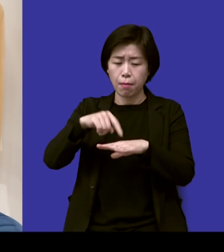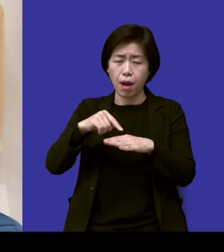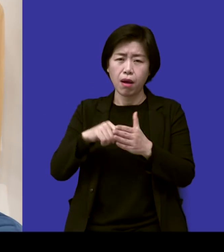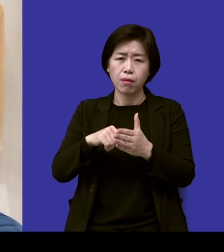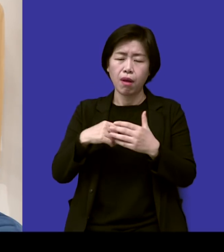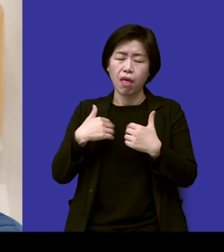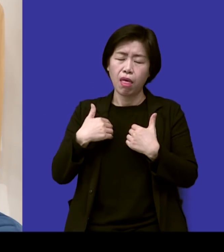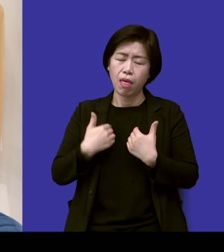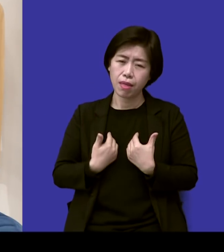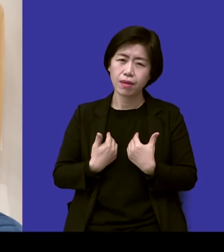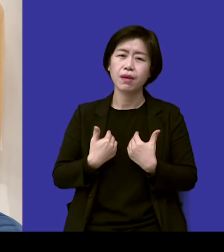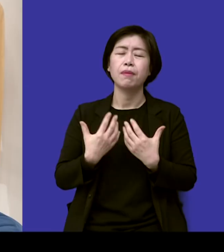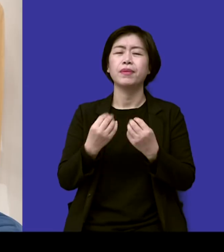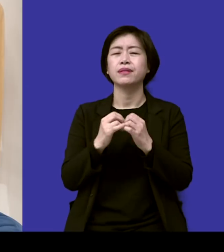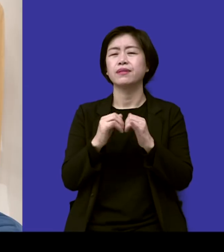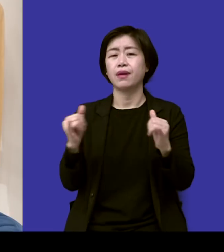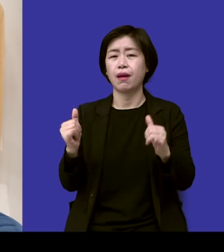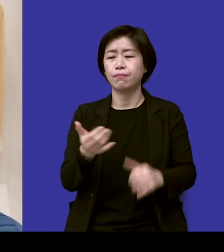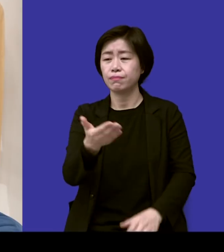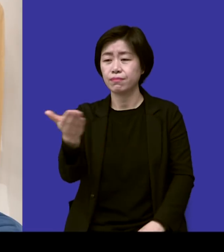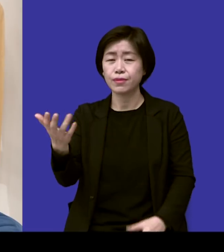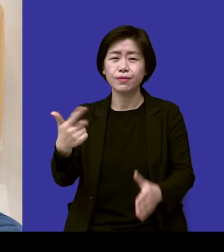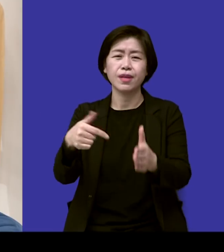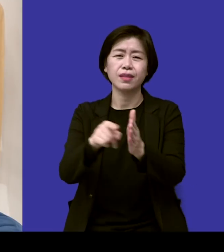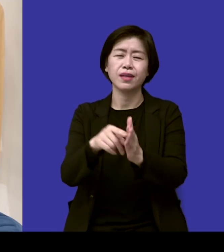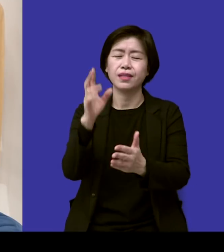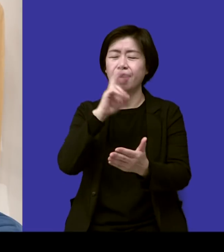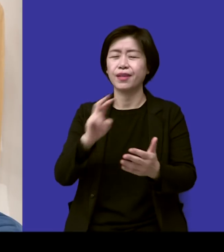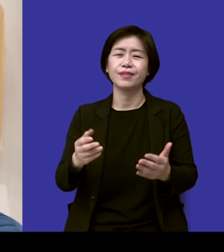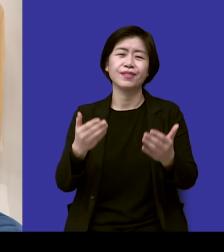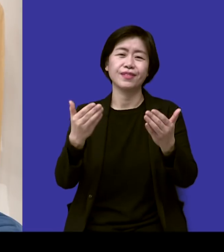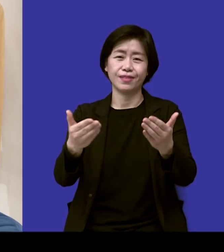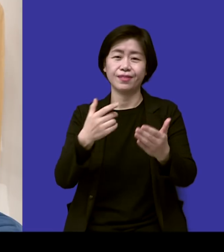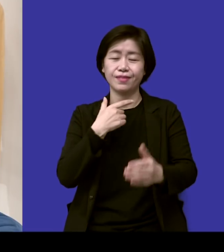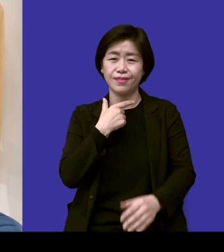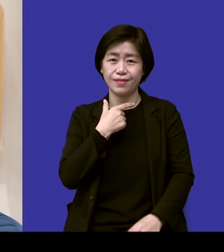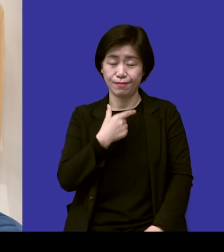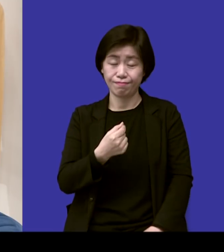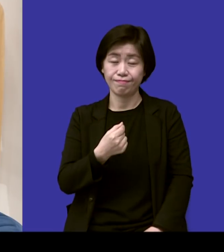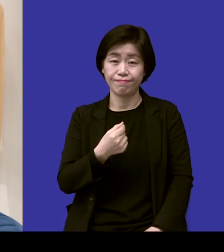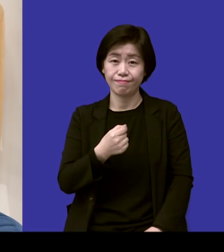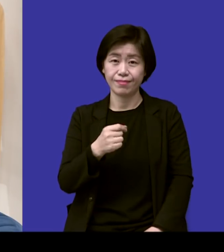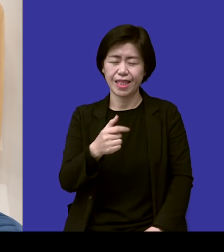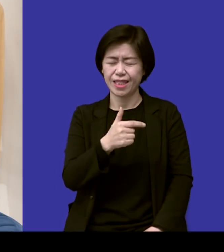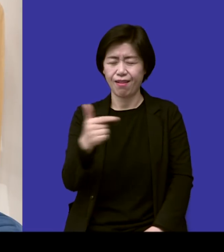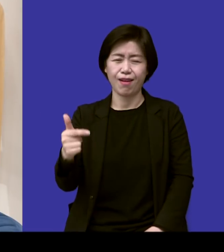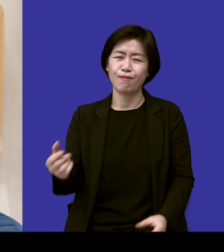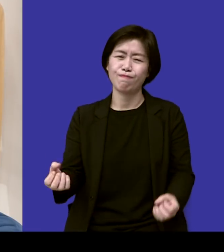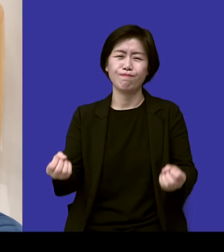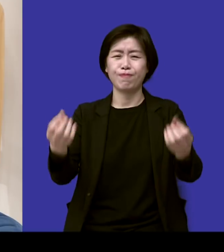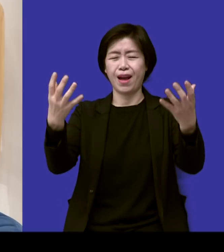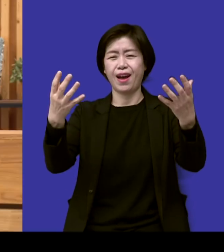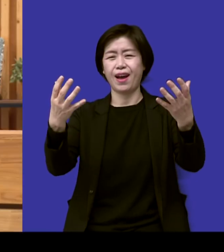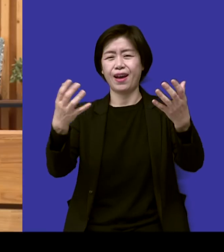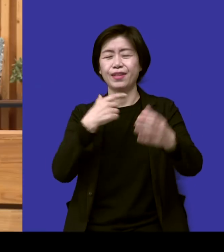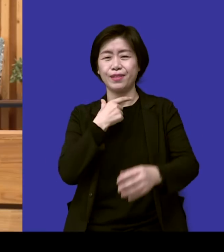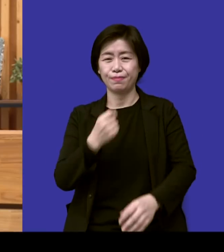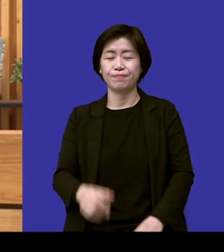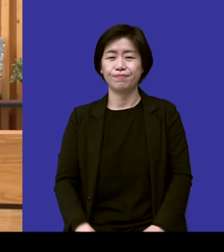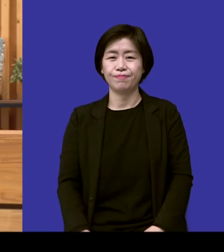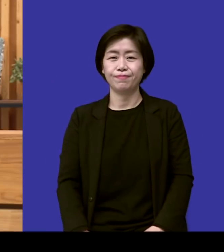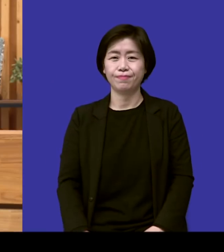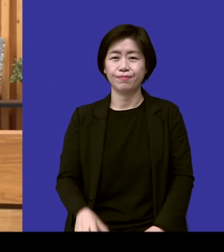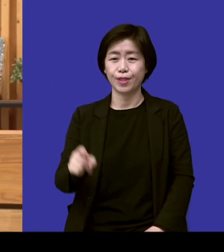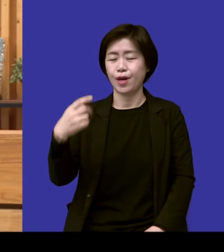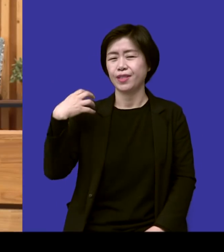않는 친구들에게 찬양을 좀 해줄 수 있는 그런 집회를 하고 싶은 게 큰 찬양 사역자가 찬양 되고 싶은 사역자로.